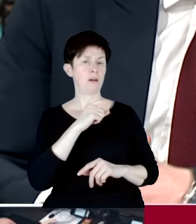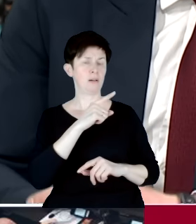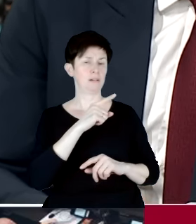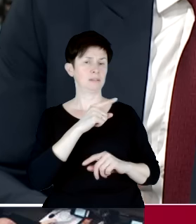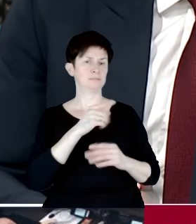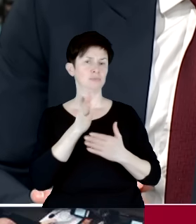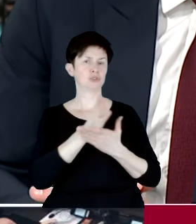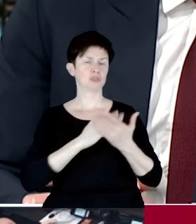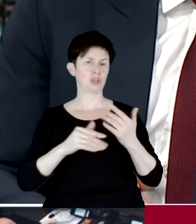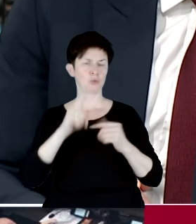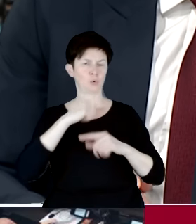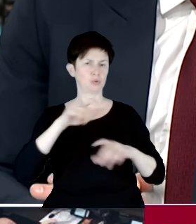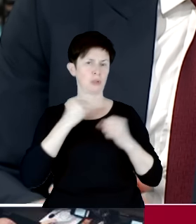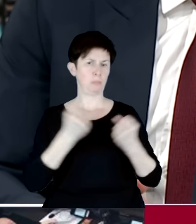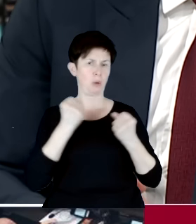pamięta lat